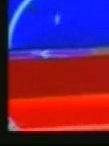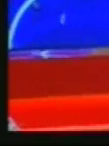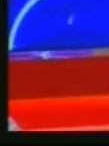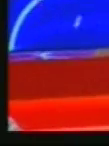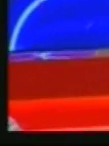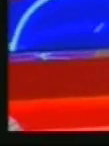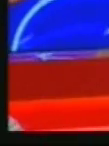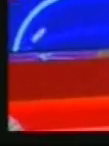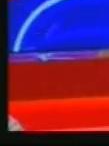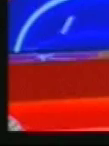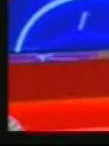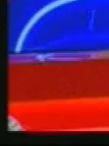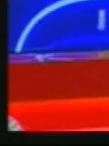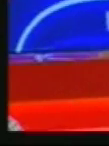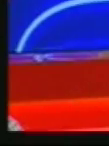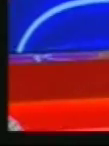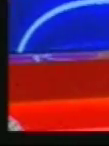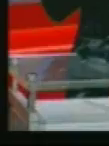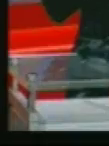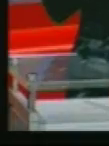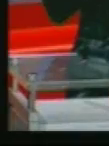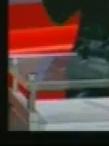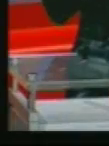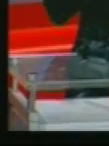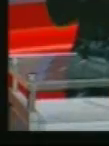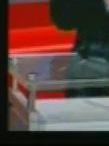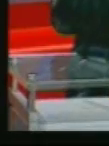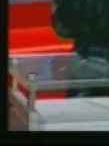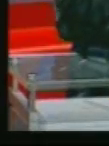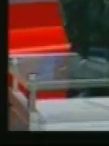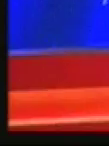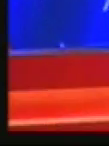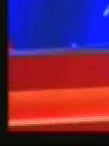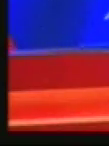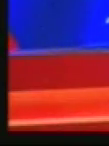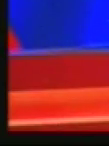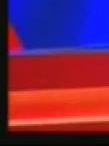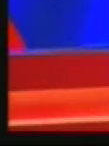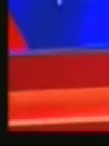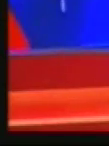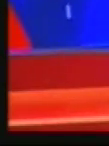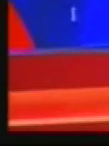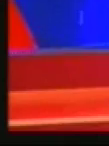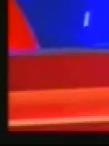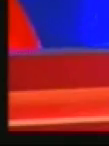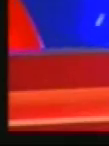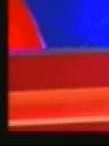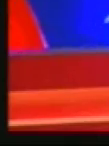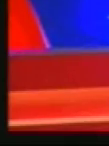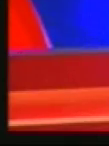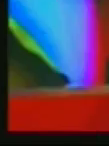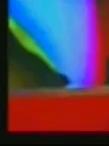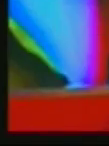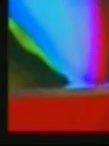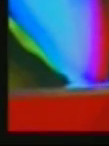איפה הפיל עם החדק המנגן? עברי זמניאק, אה? לא, מעולם לא ראיתי ניסיונות כל כך לא עממיים לגרוף תמיכה